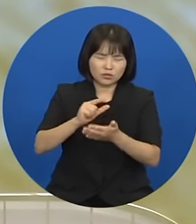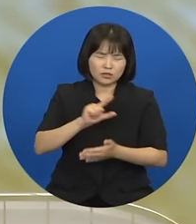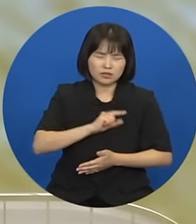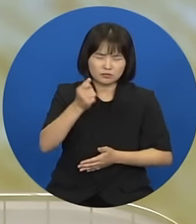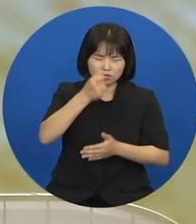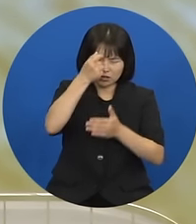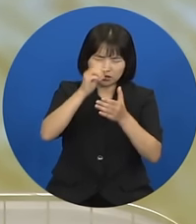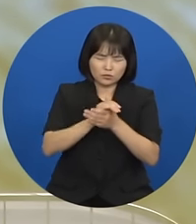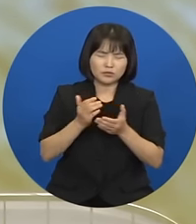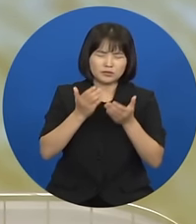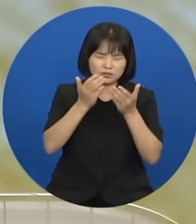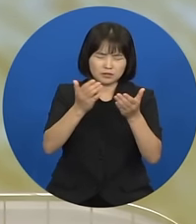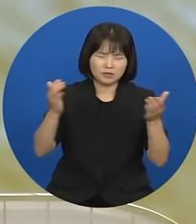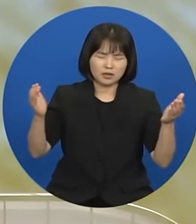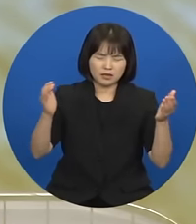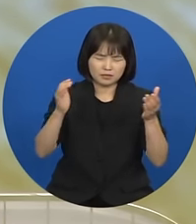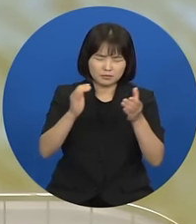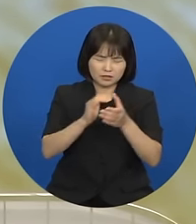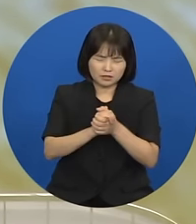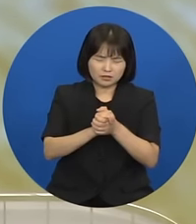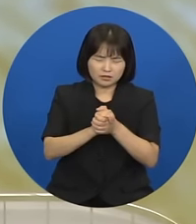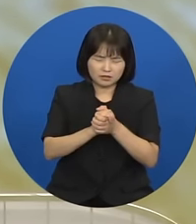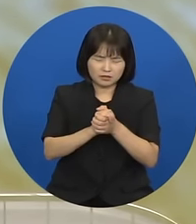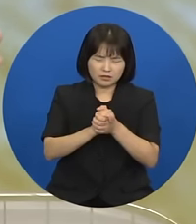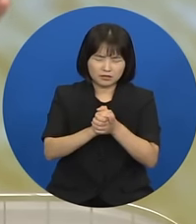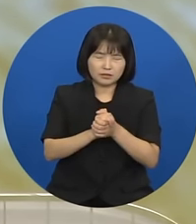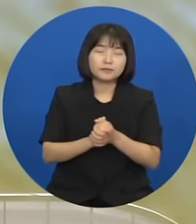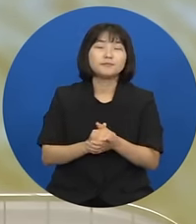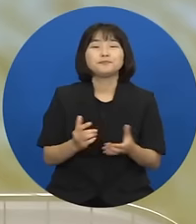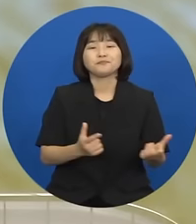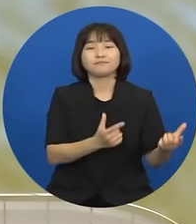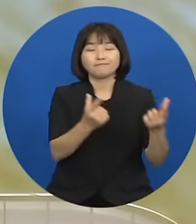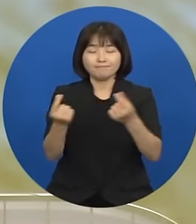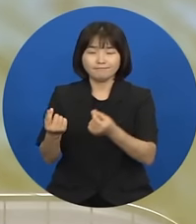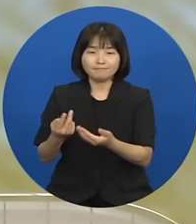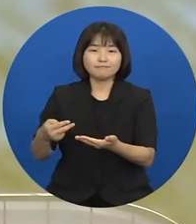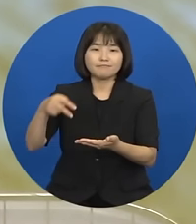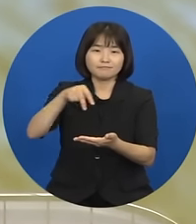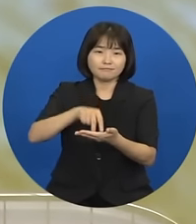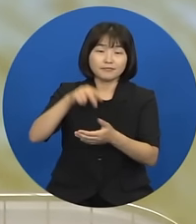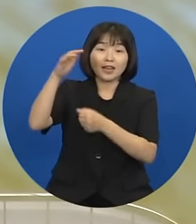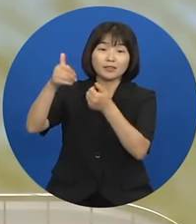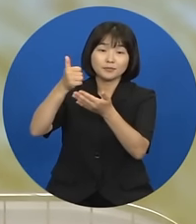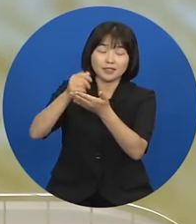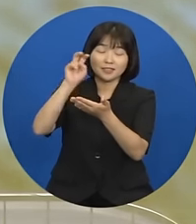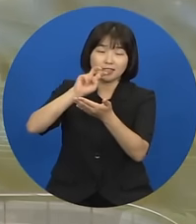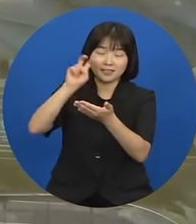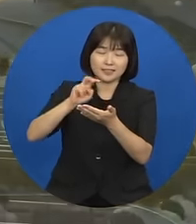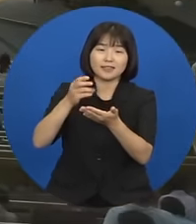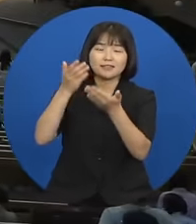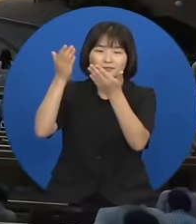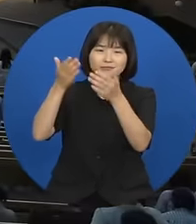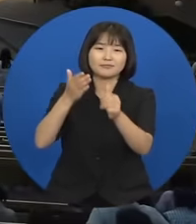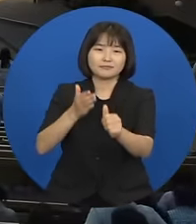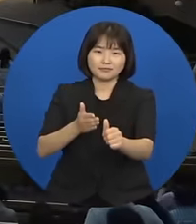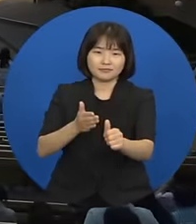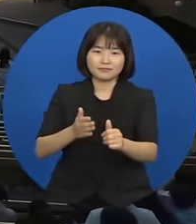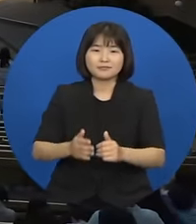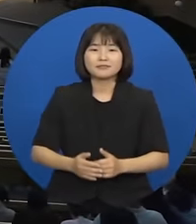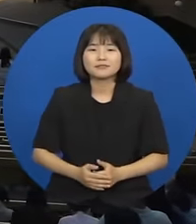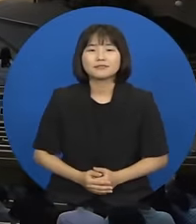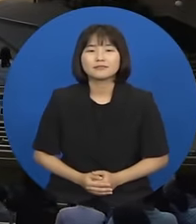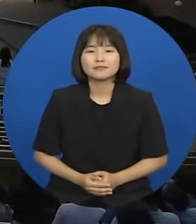이름으로 기도드렸습니다. 아멘. 이제 다 같이 일어나서 하나님께 찬양하겠습니다.